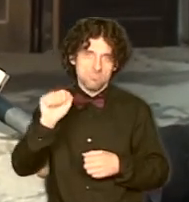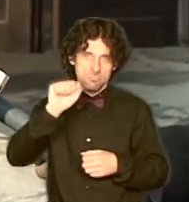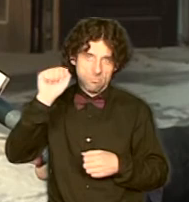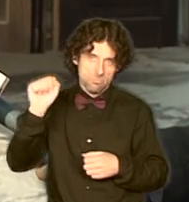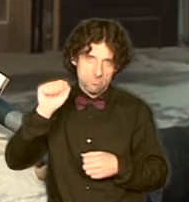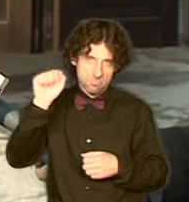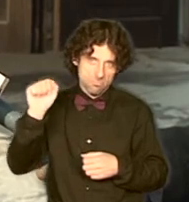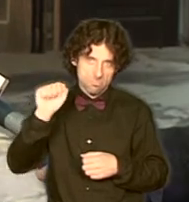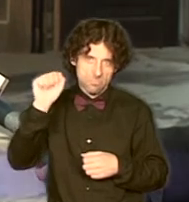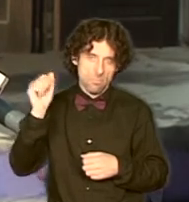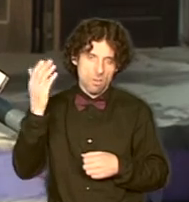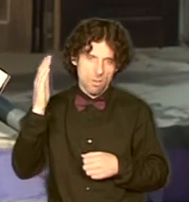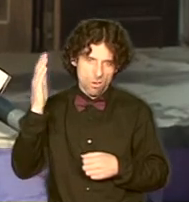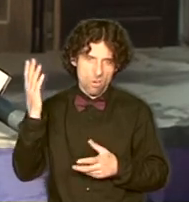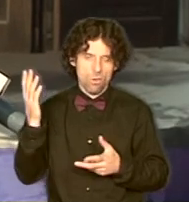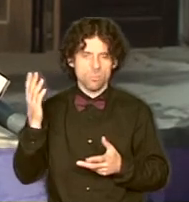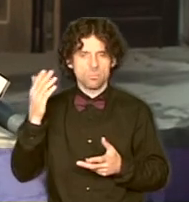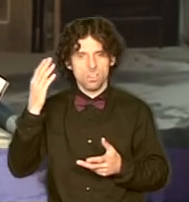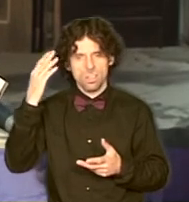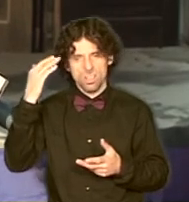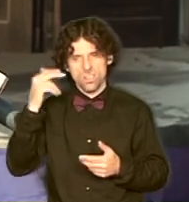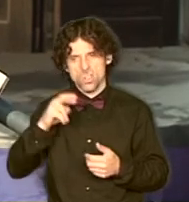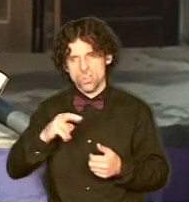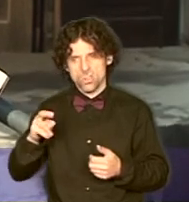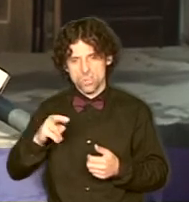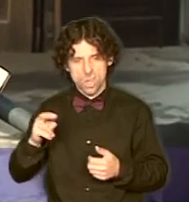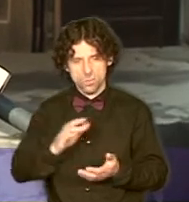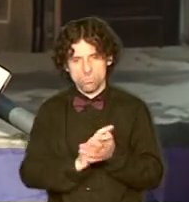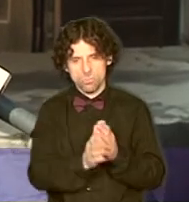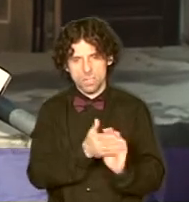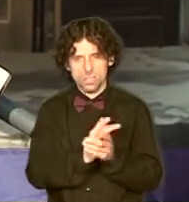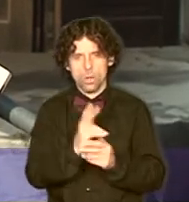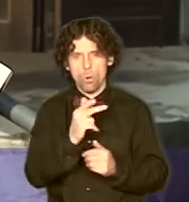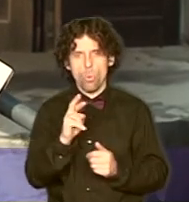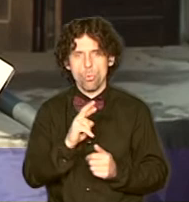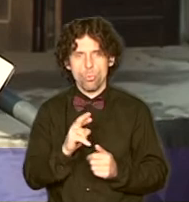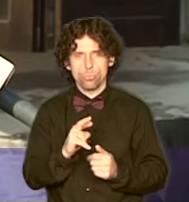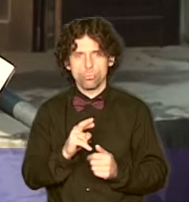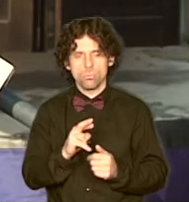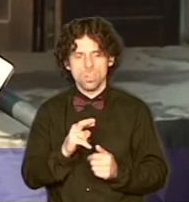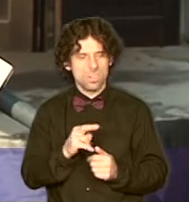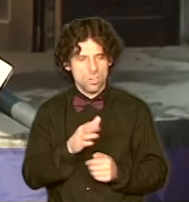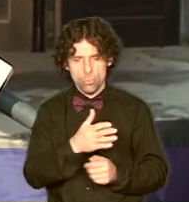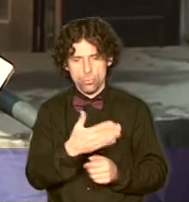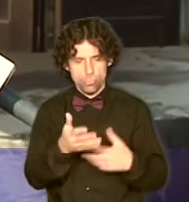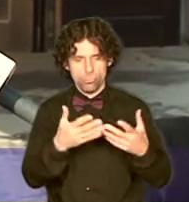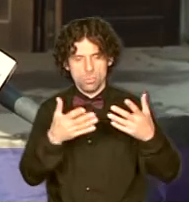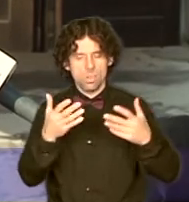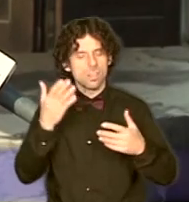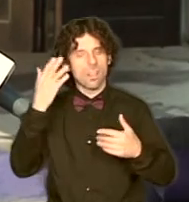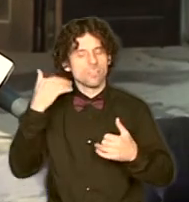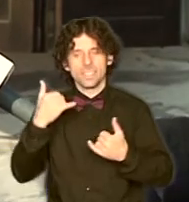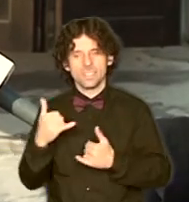okien, wyciąganie jakichś zaległych rzeczy z szafy, sprzątanie kurzu. Kiedyś to wyglądało zupełnie inaczej, dlatego